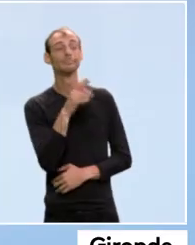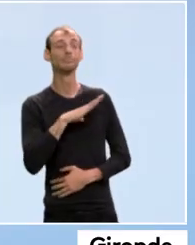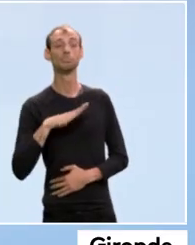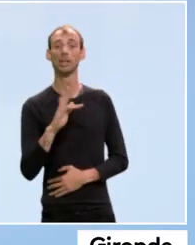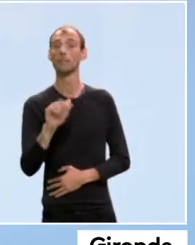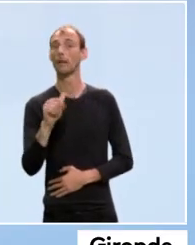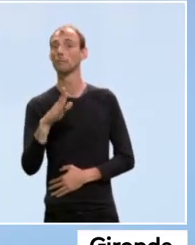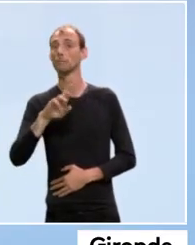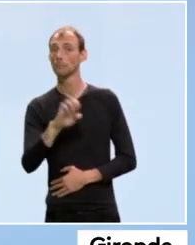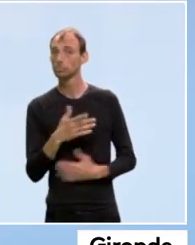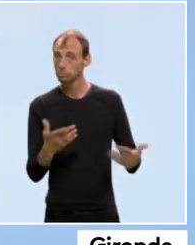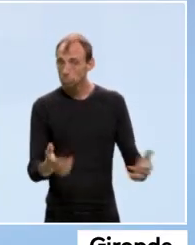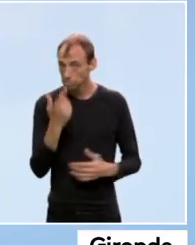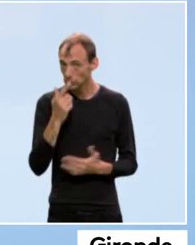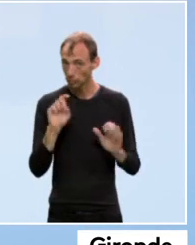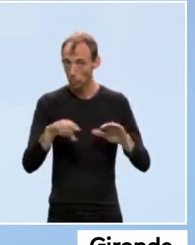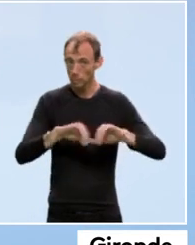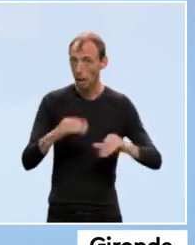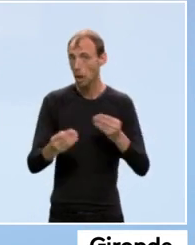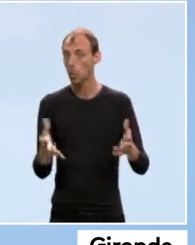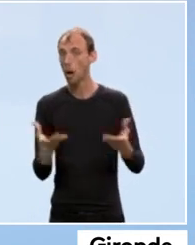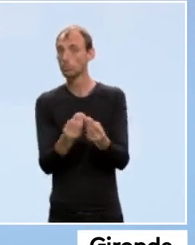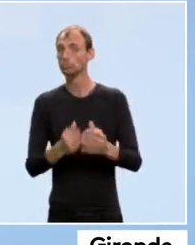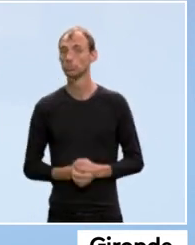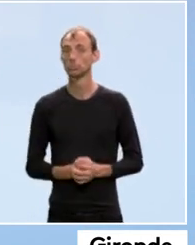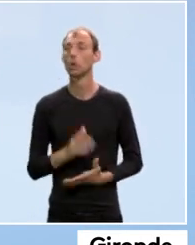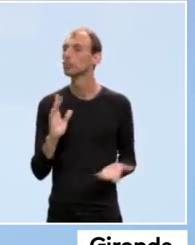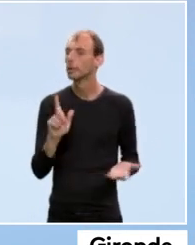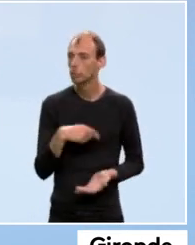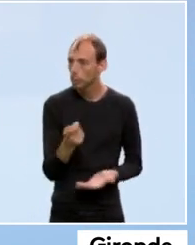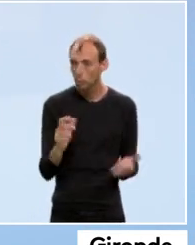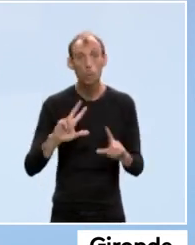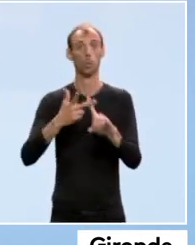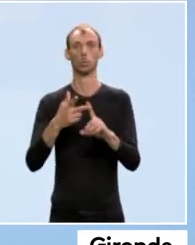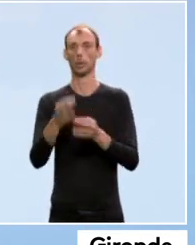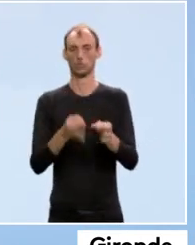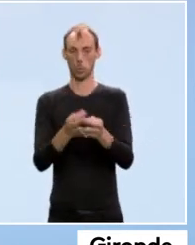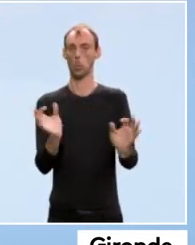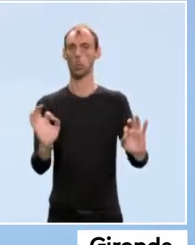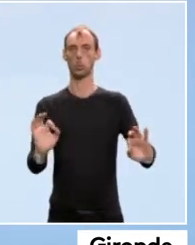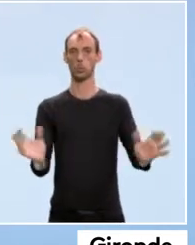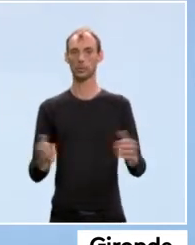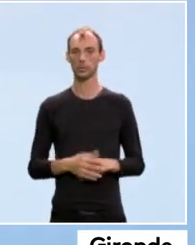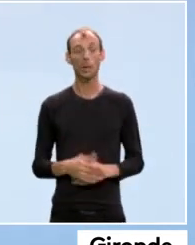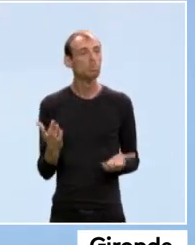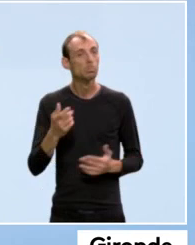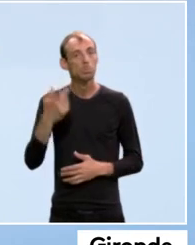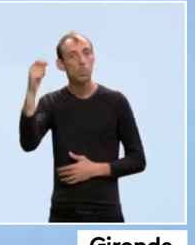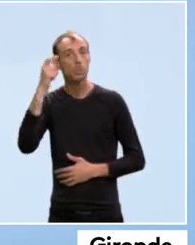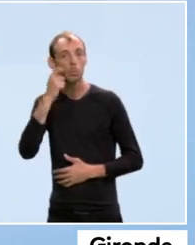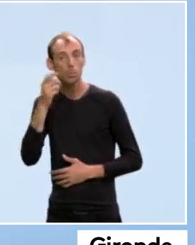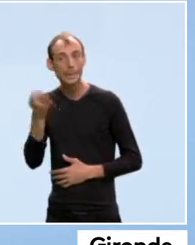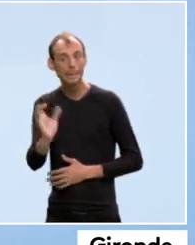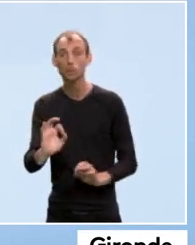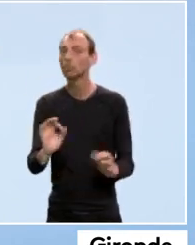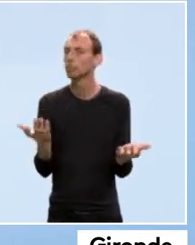dissocie ou pas c'est de scrutin bien sûr le troisième tour n'existe pas le Président c'est le sens de nos institutions